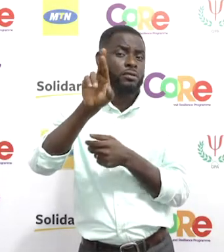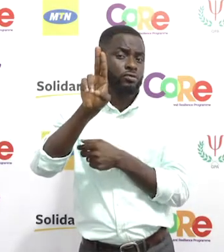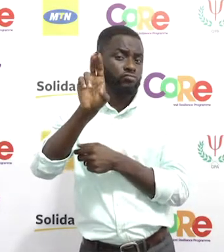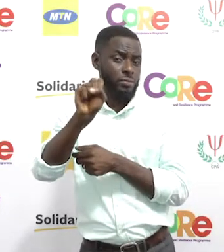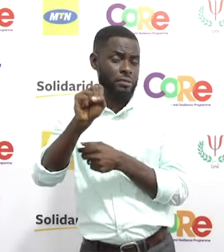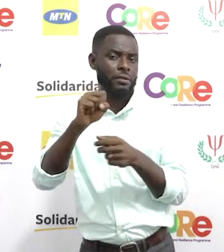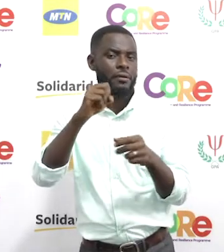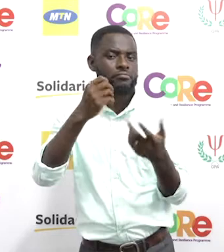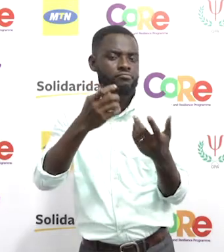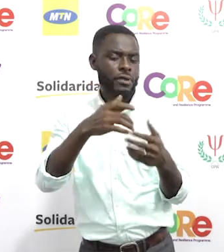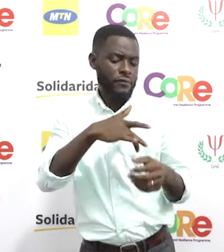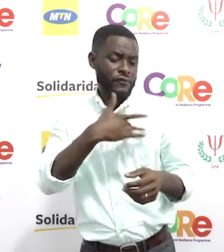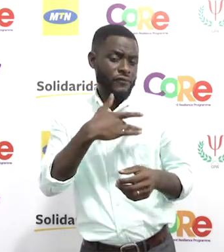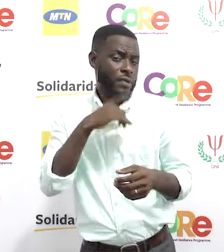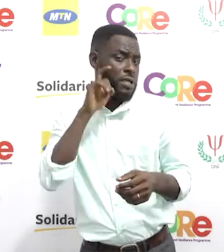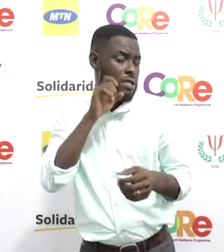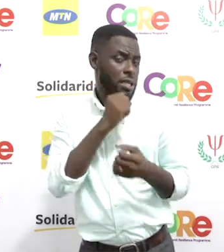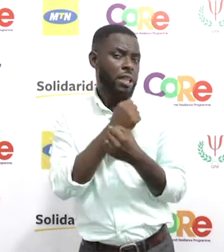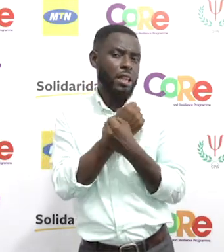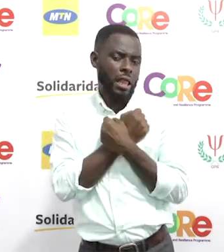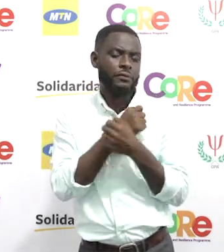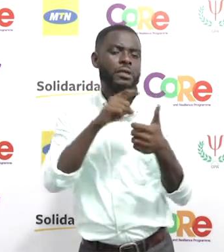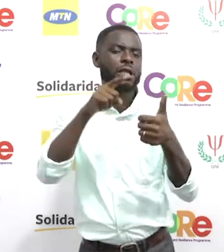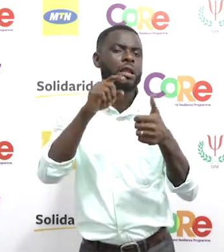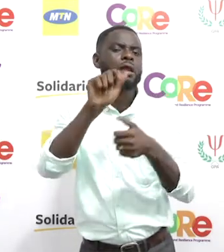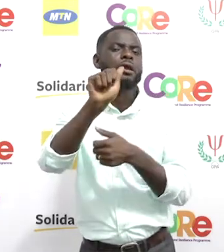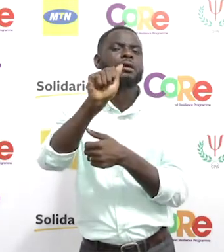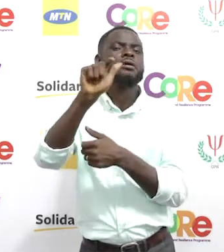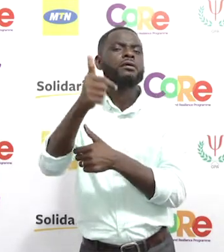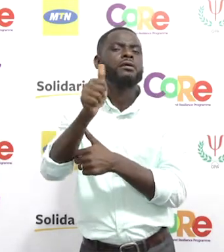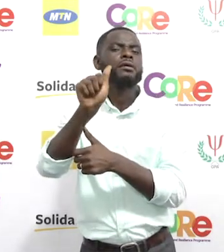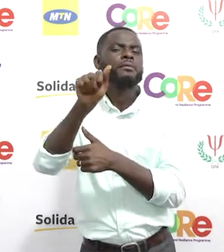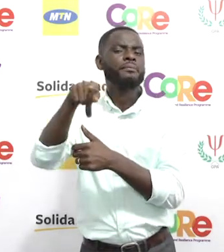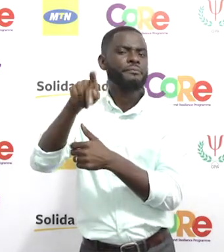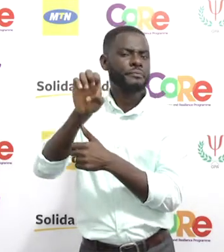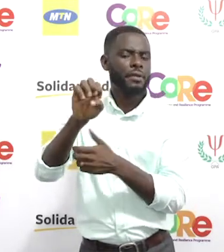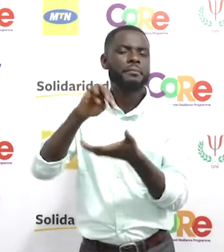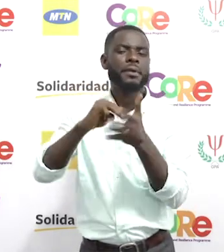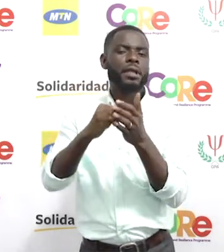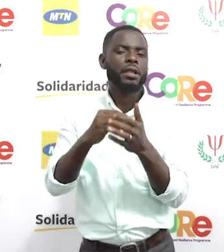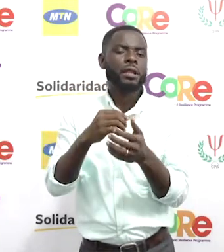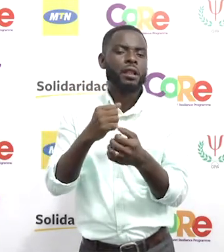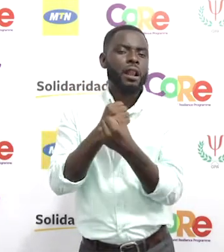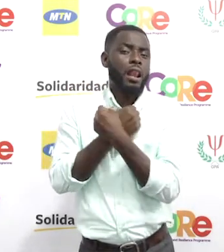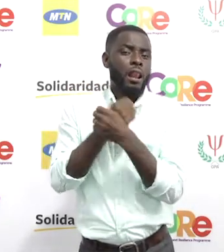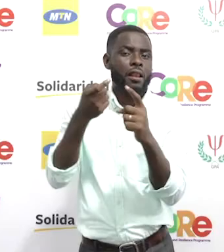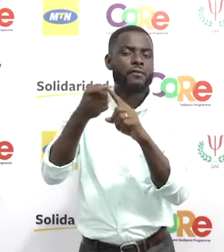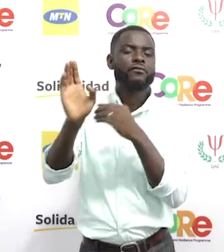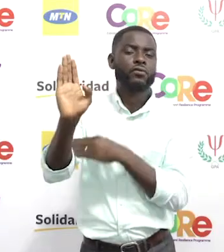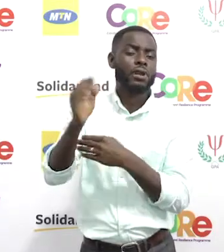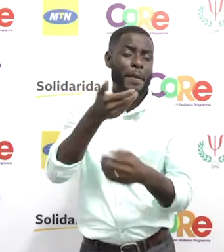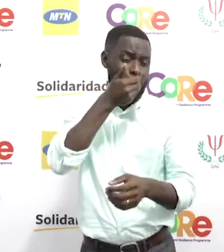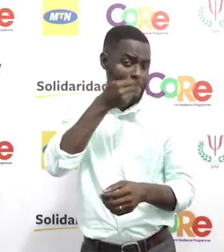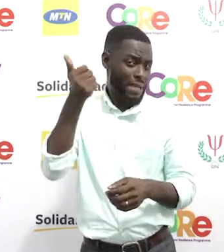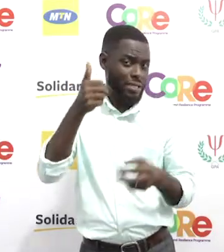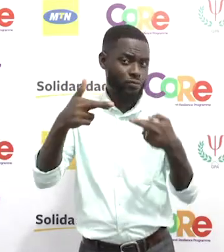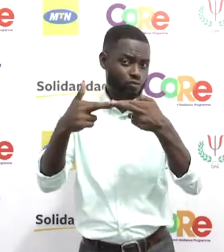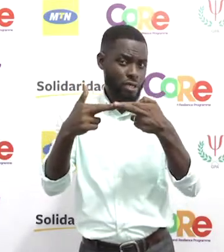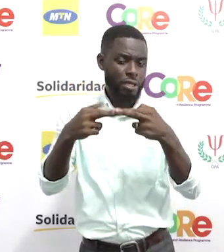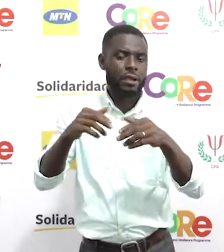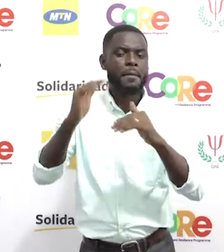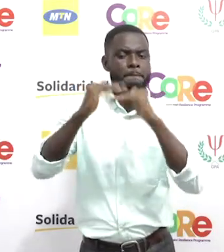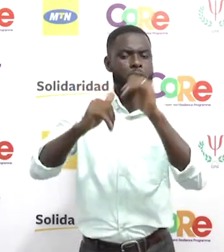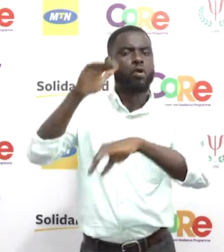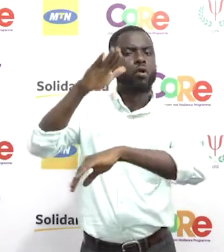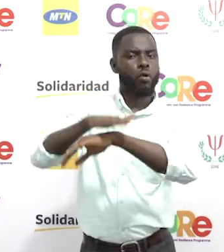no mli. Ni susumu ko behi. No je fanese ni fa. Ke ekro ko me fe shinu. Suomo e